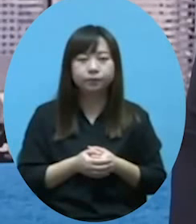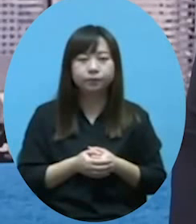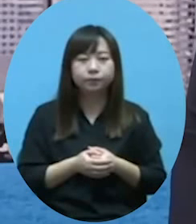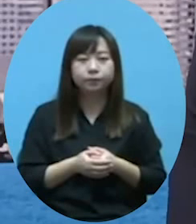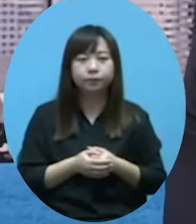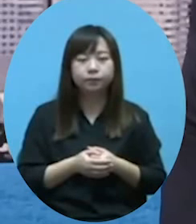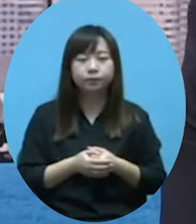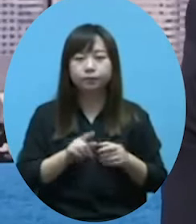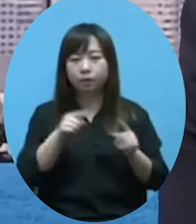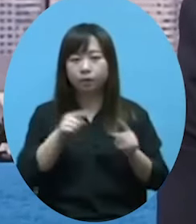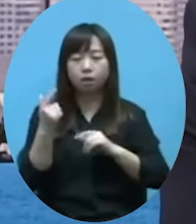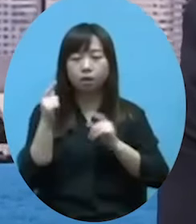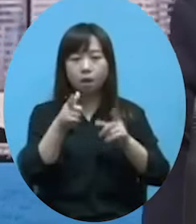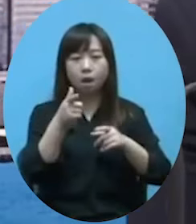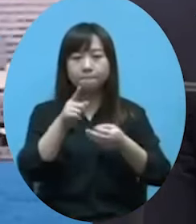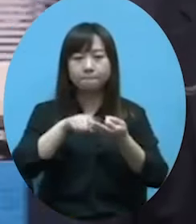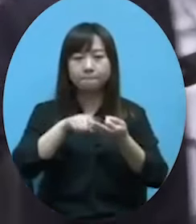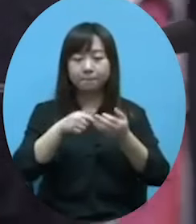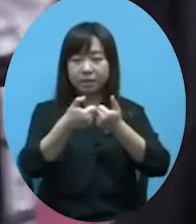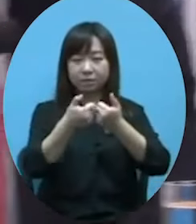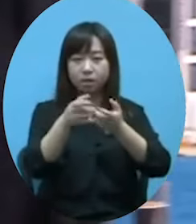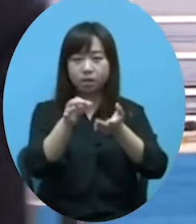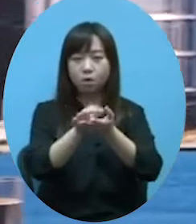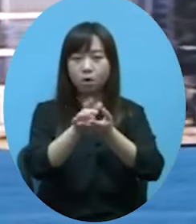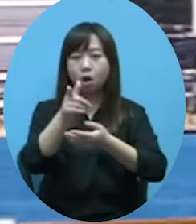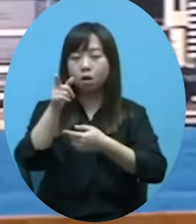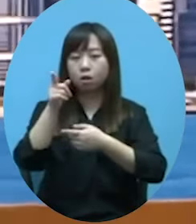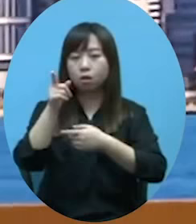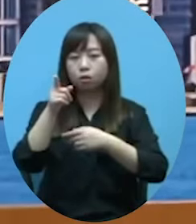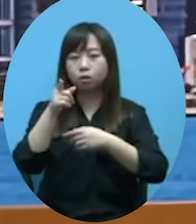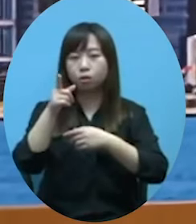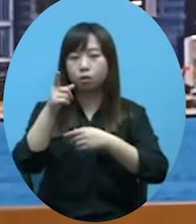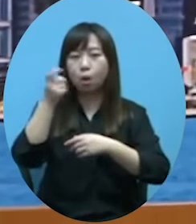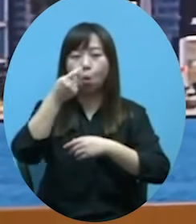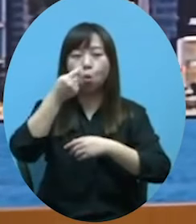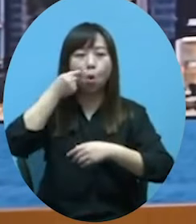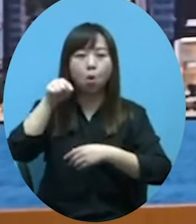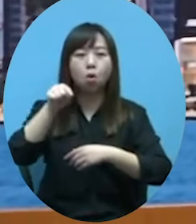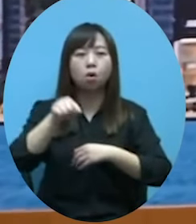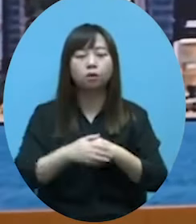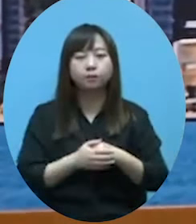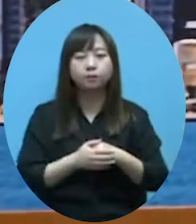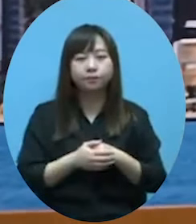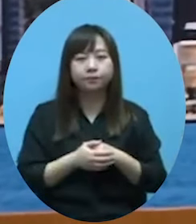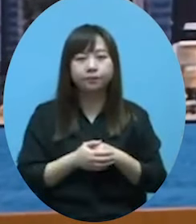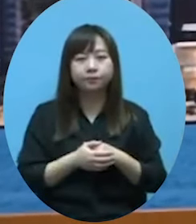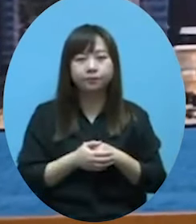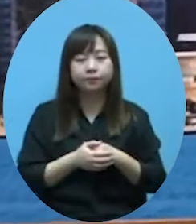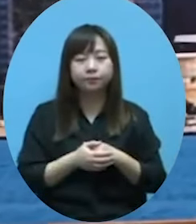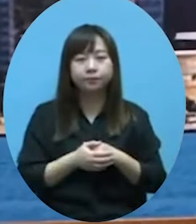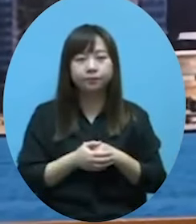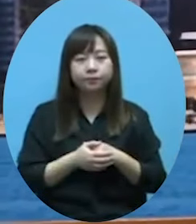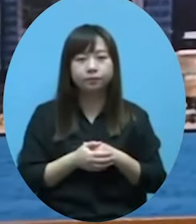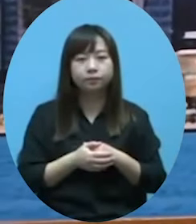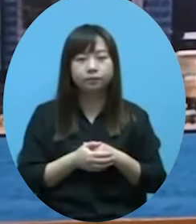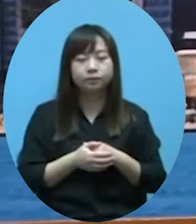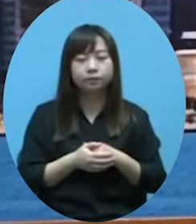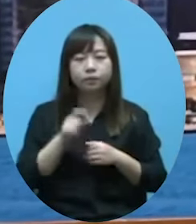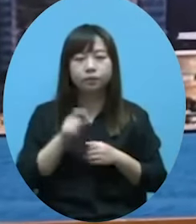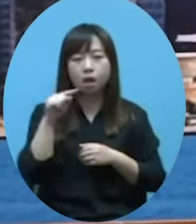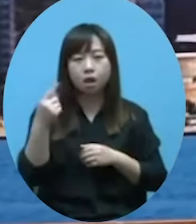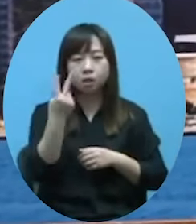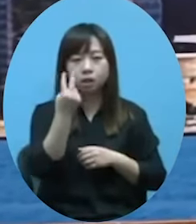那個麥加頓就應該在根德道5號那間即九龍塘那間那二位